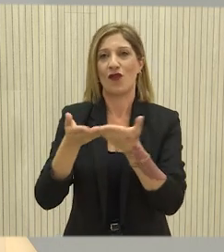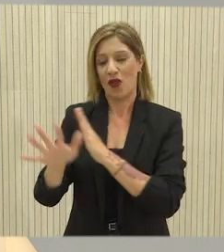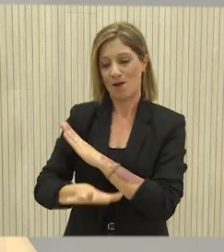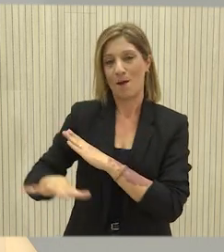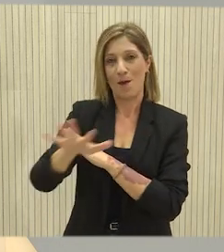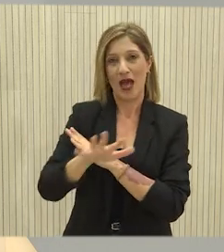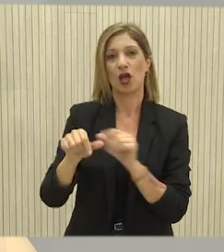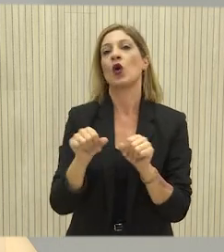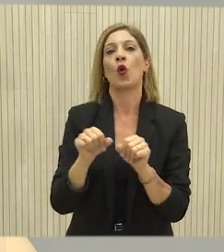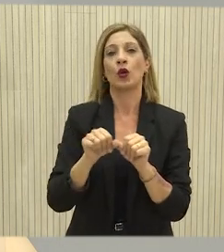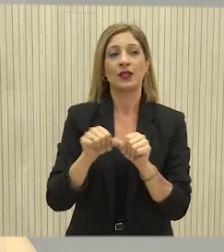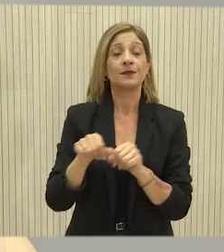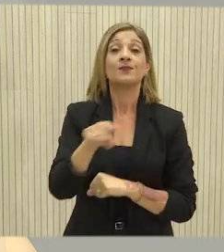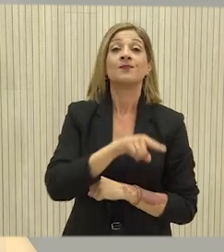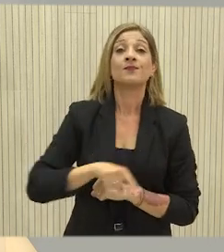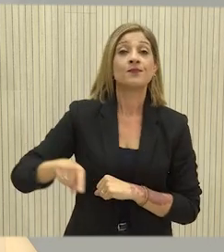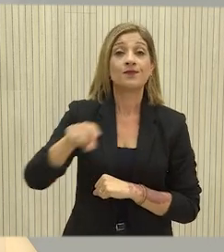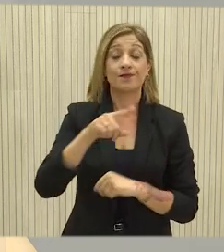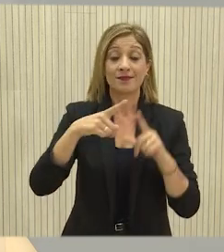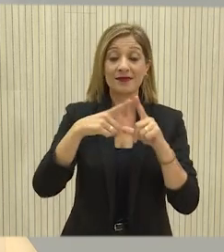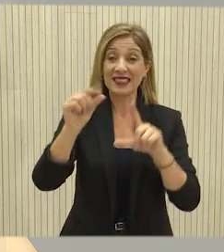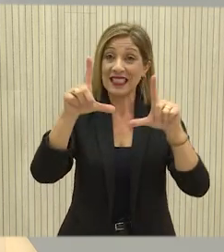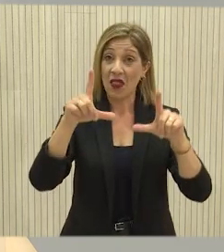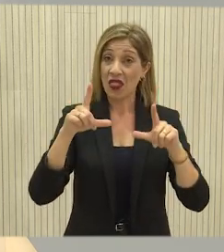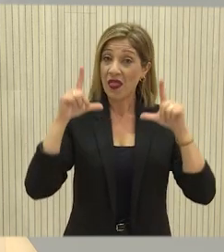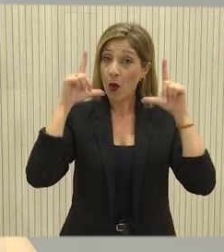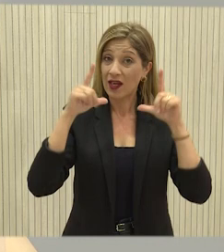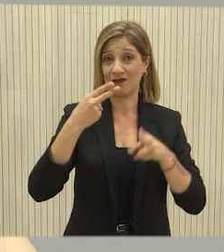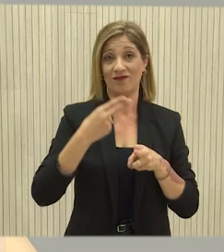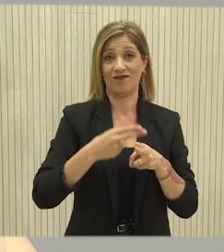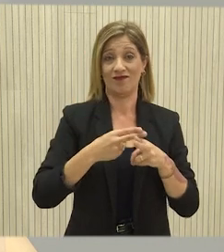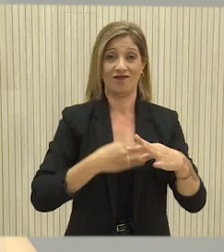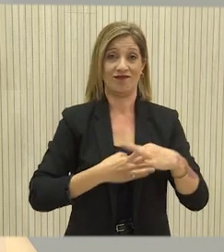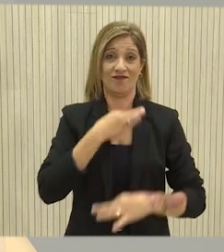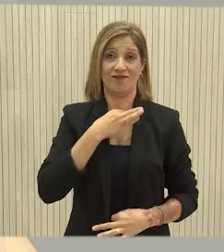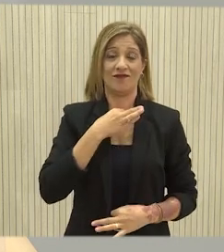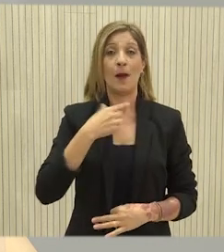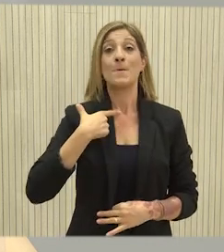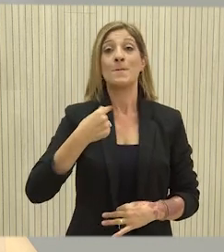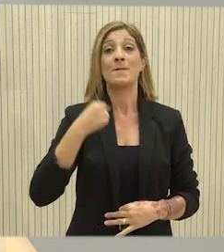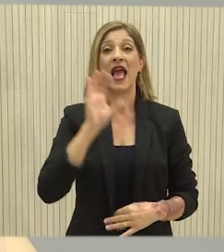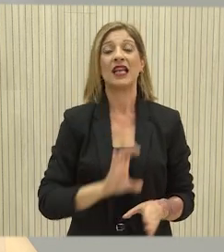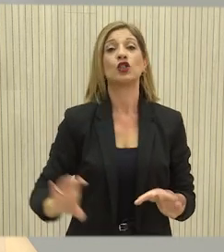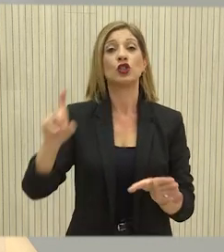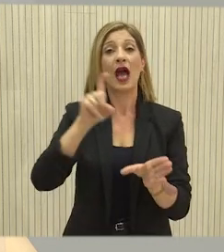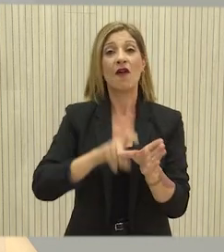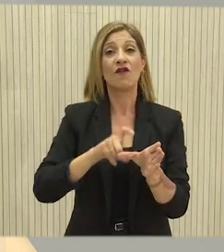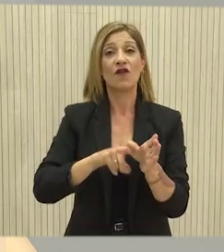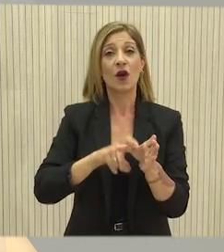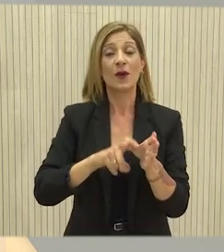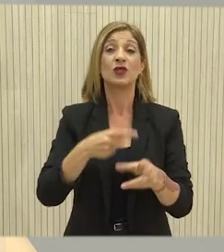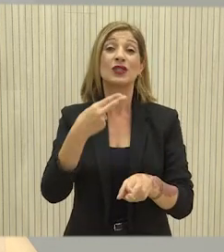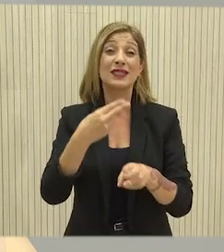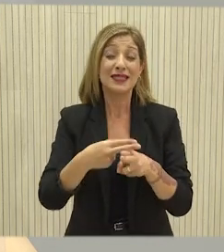περιοχής. Η αξιοπιστία και η συνέπεια της Κυπριακής Δημοκρατίας, αλλά και η ιδιότητά της ως κράτους μέλους της Ευρωπαϊκής Ένωσης,